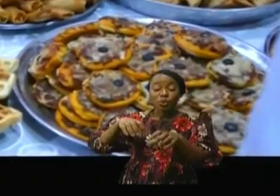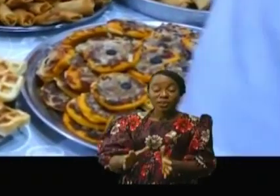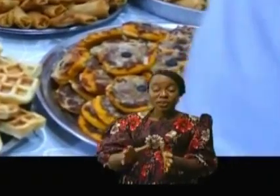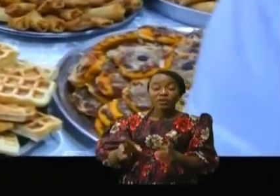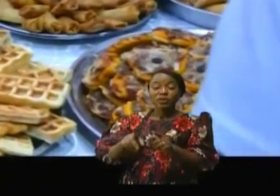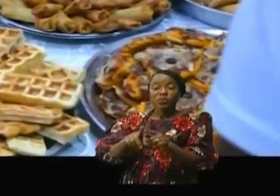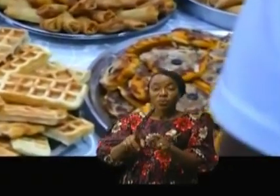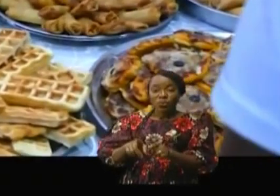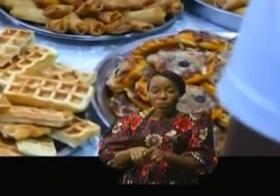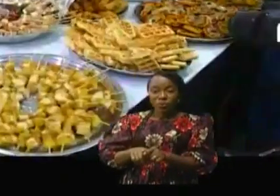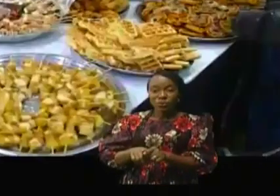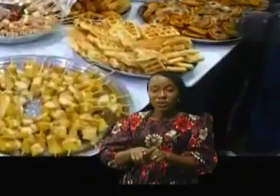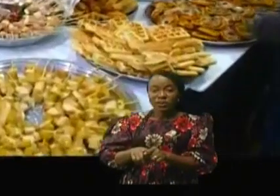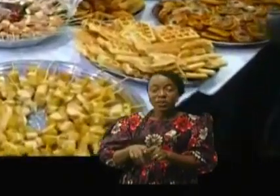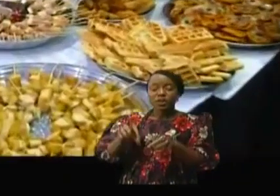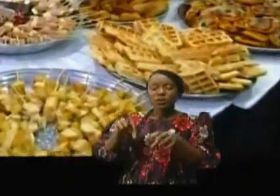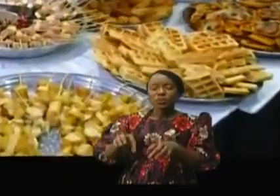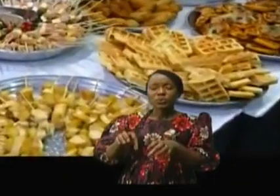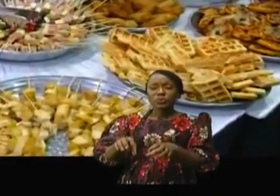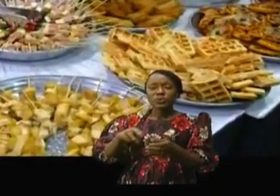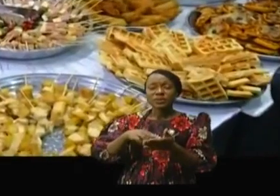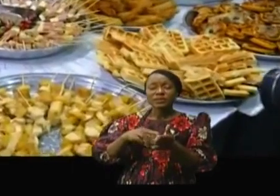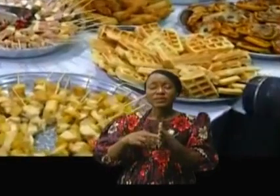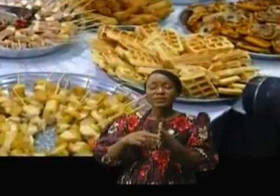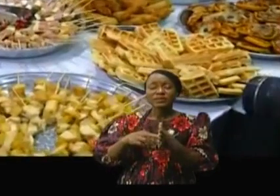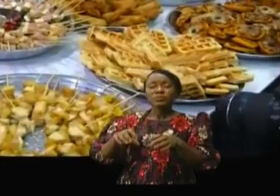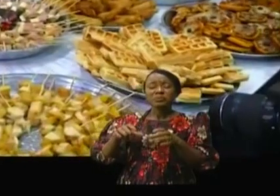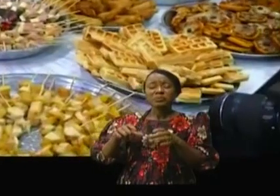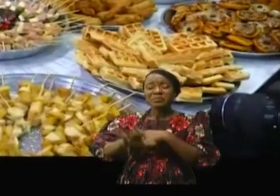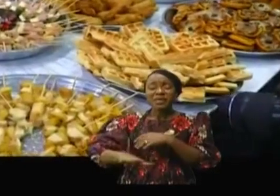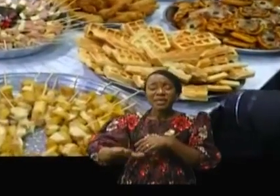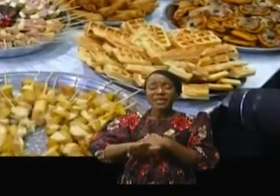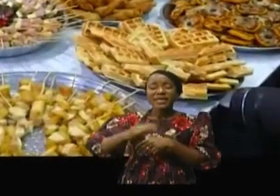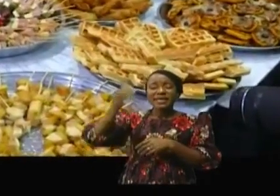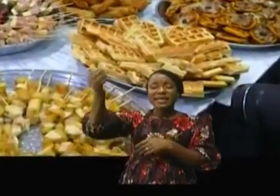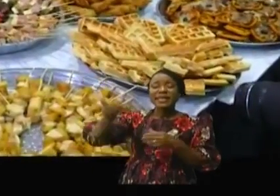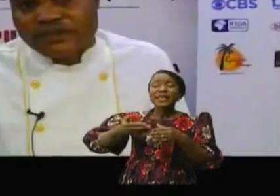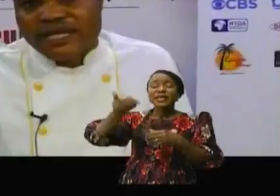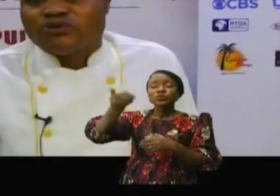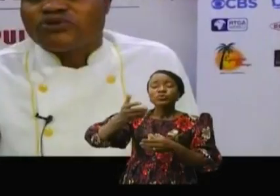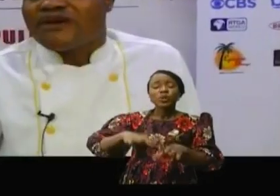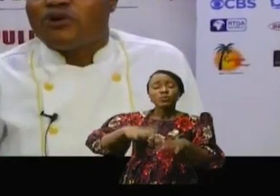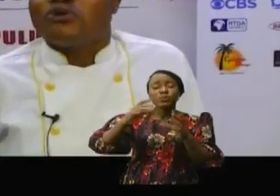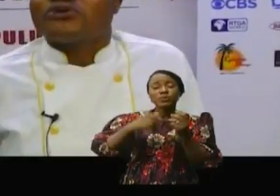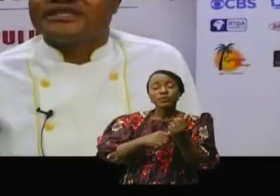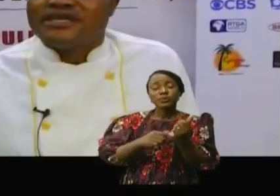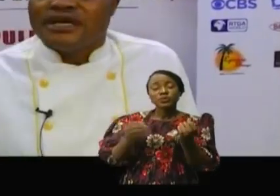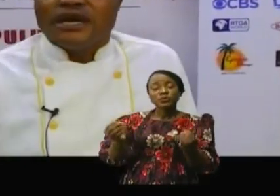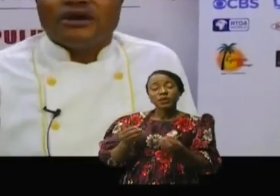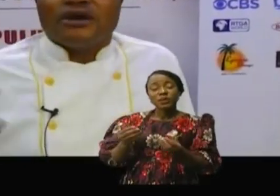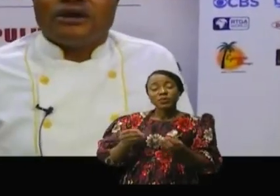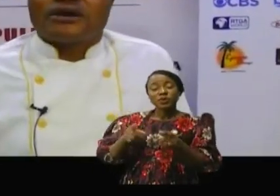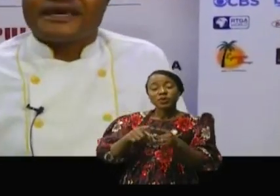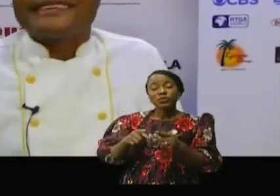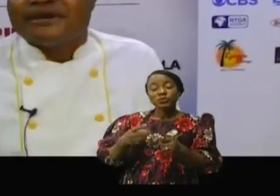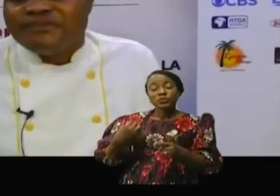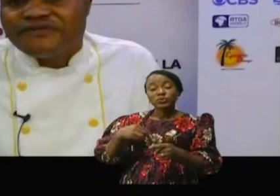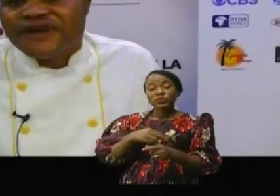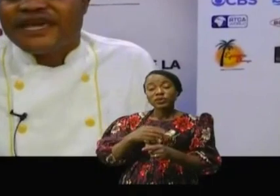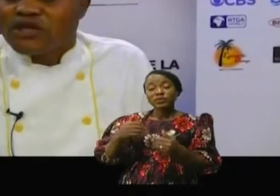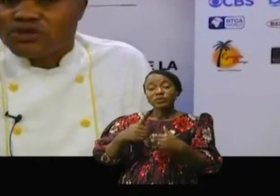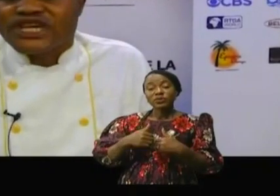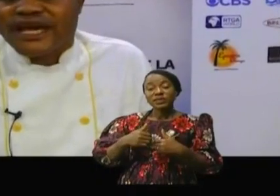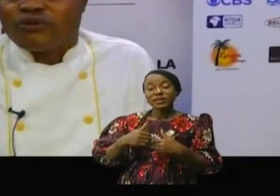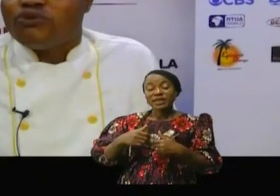également, les Congos, c'est un pays hospitalier. Nous avons des gens d'artefacts. C'est pour cela que nous avons aussi quelques